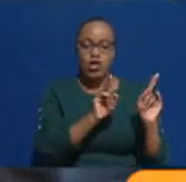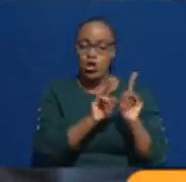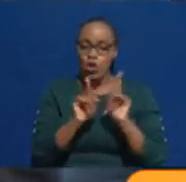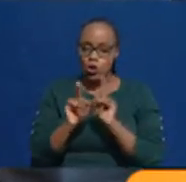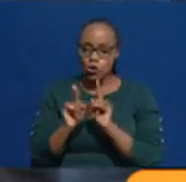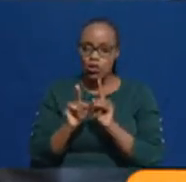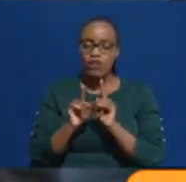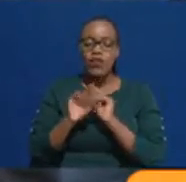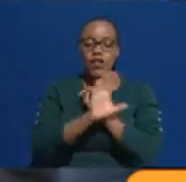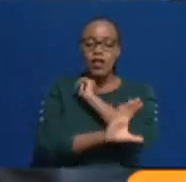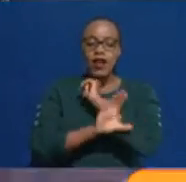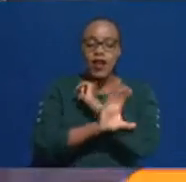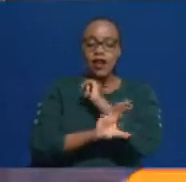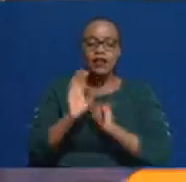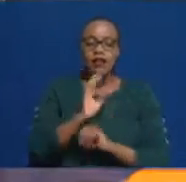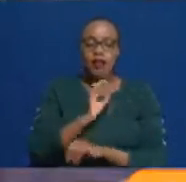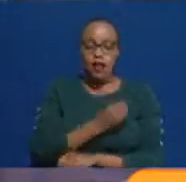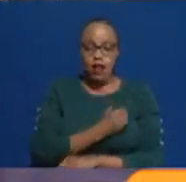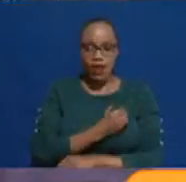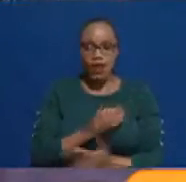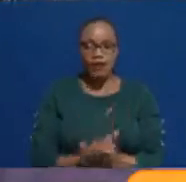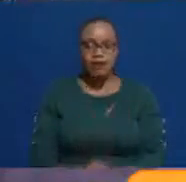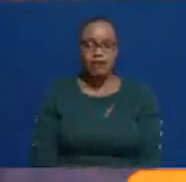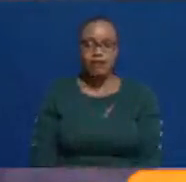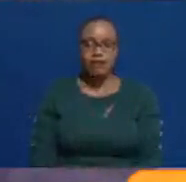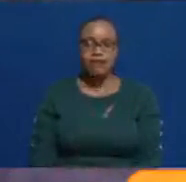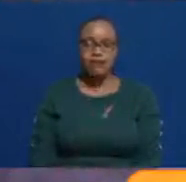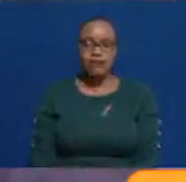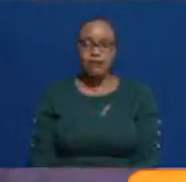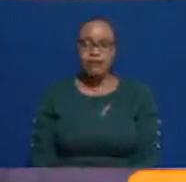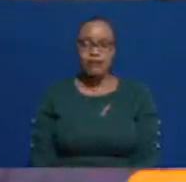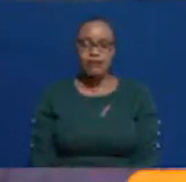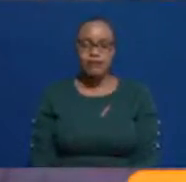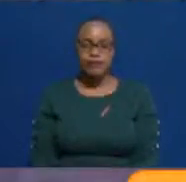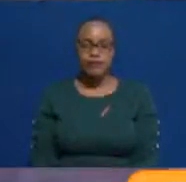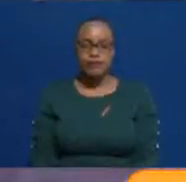manufaa ya taifa letu la Kenya. Brenda Wanga, Runinga ya Citizen.